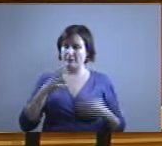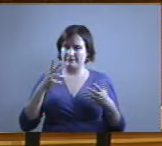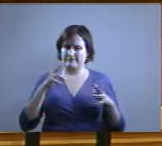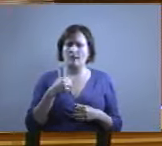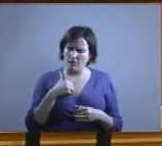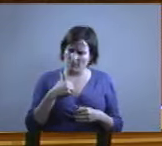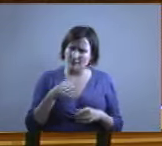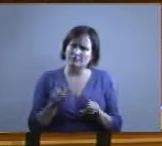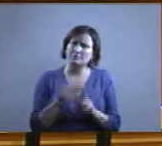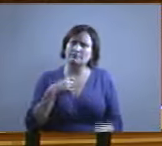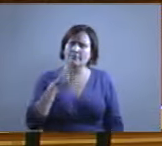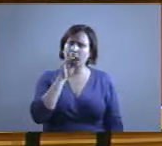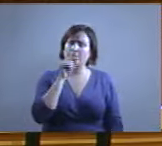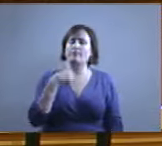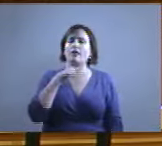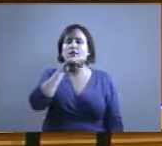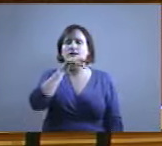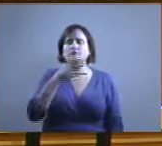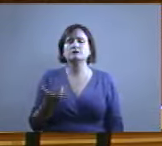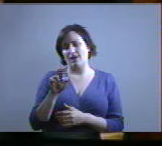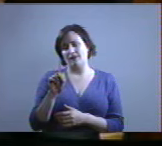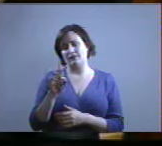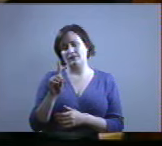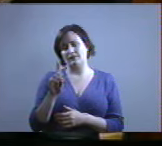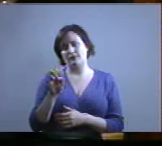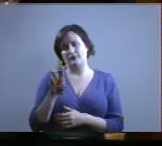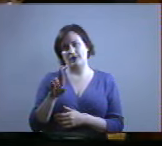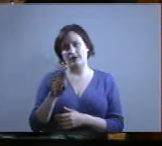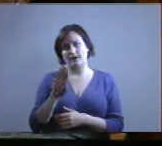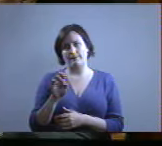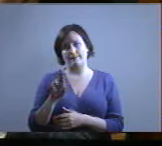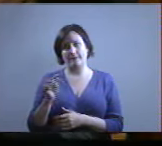Honorable Mayor Sogolisa namhlanje and just agree with.